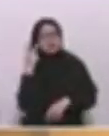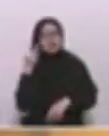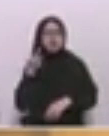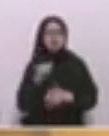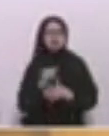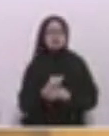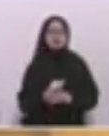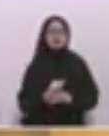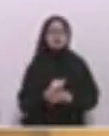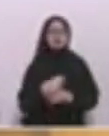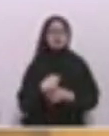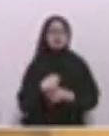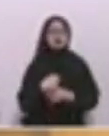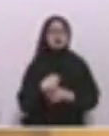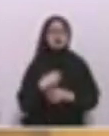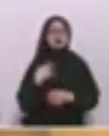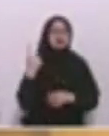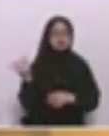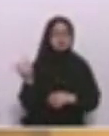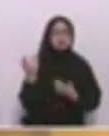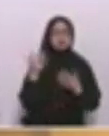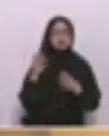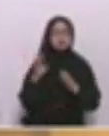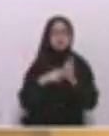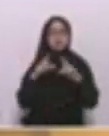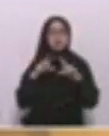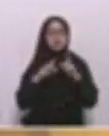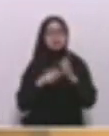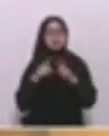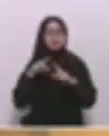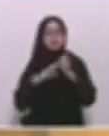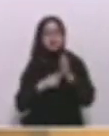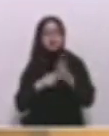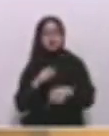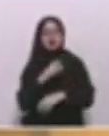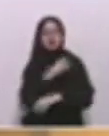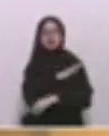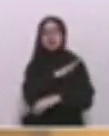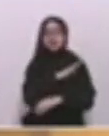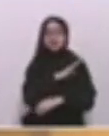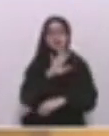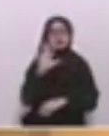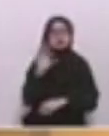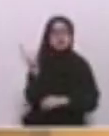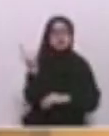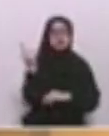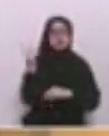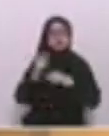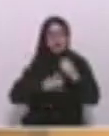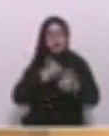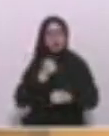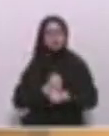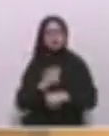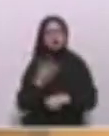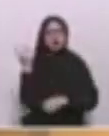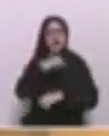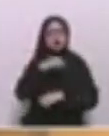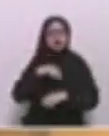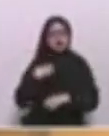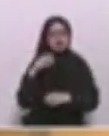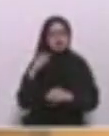pikir sebagai bapak itu adalah mantan seorang Bupati eh l apa 5 tahun dalam kondisi hari ini kita lihat